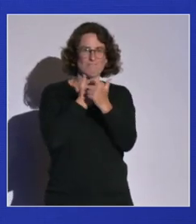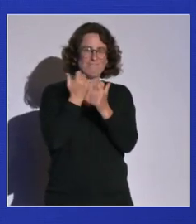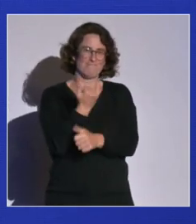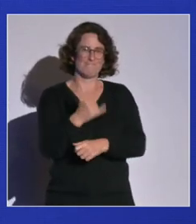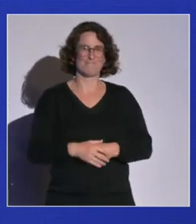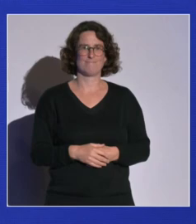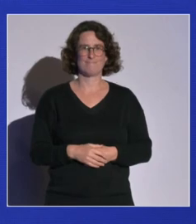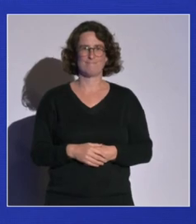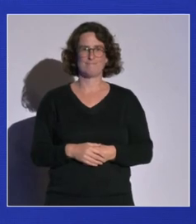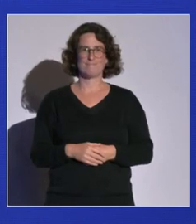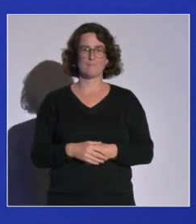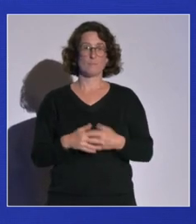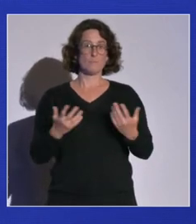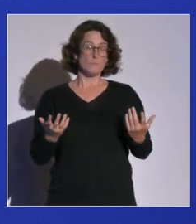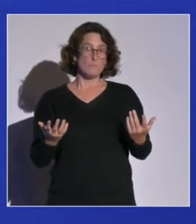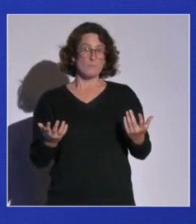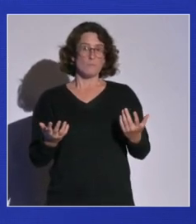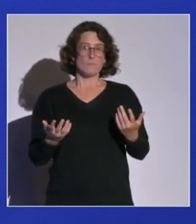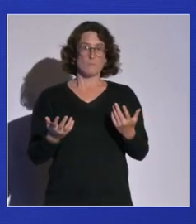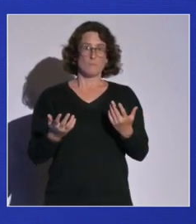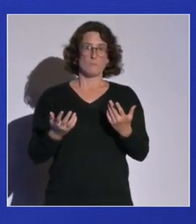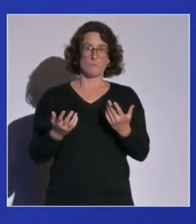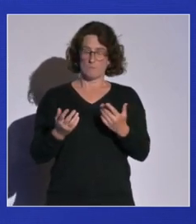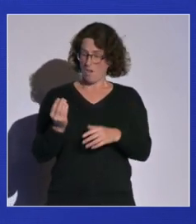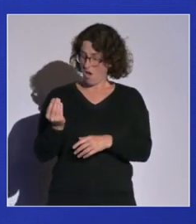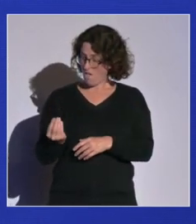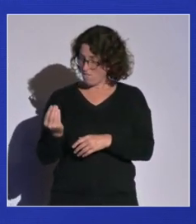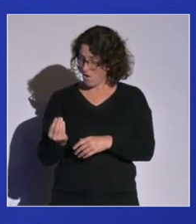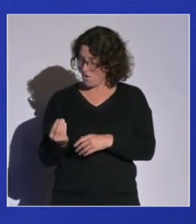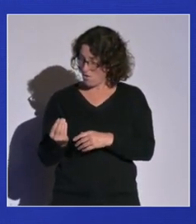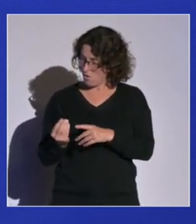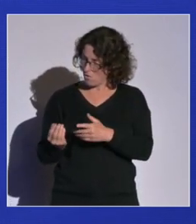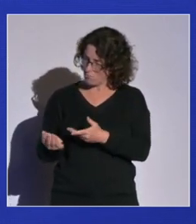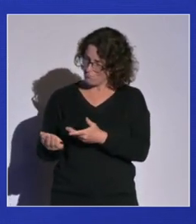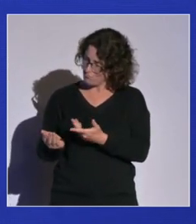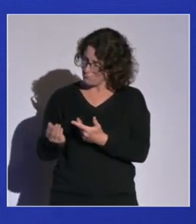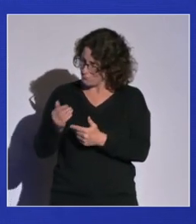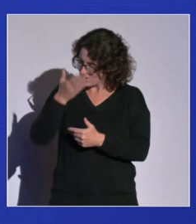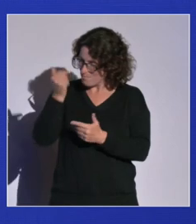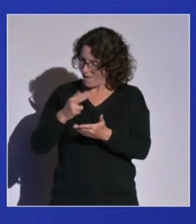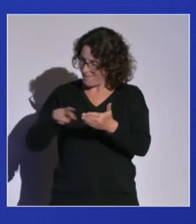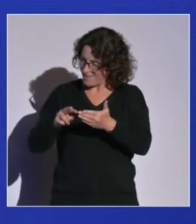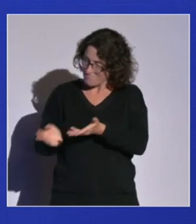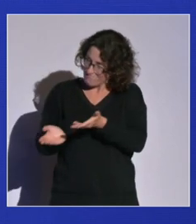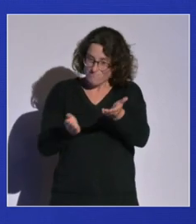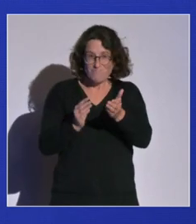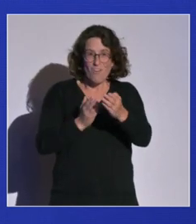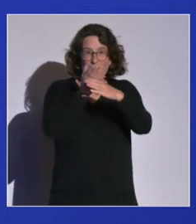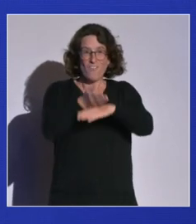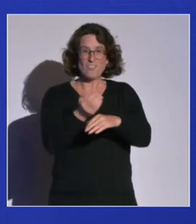Mais ce n'est pas possible qu'on laisse entrer en sixième les élèves qui ne savent pas lire. Parce qu'ils ne vont pas